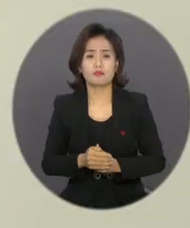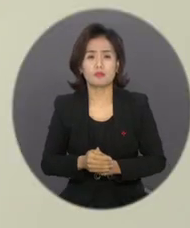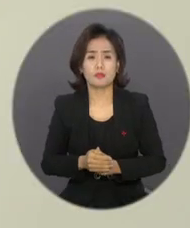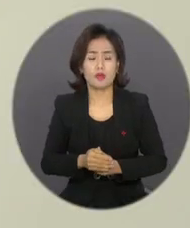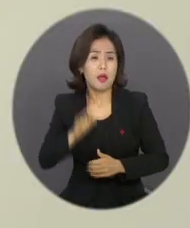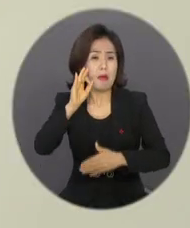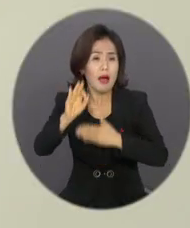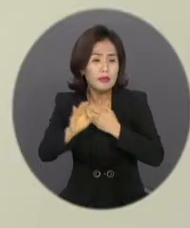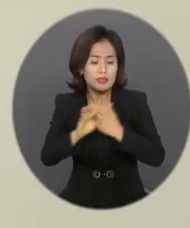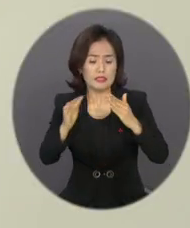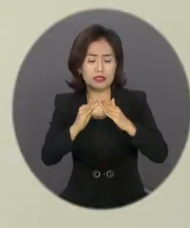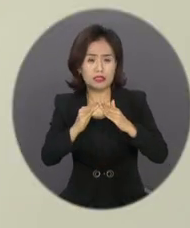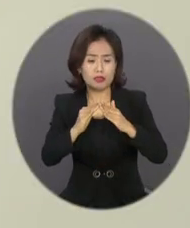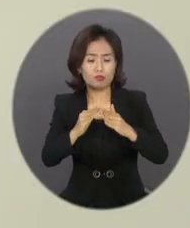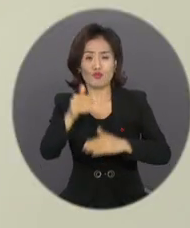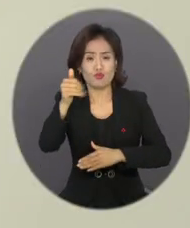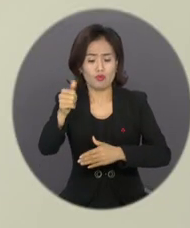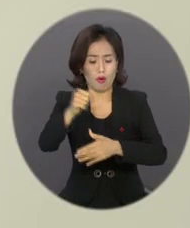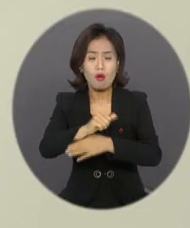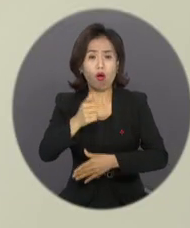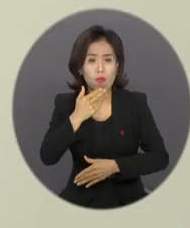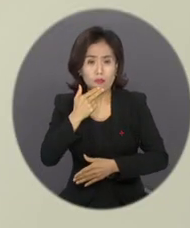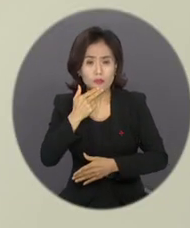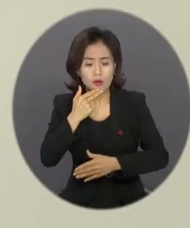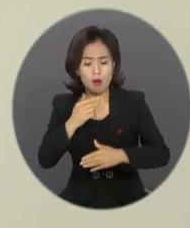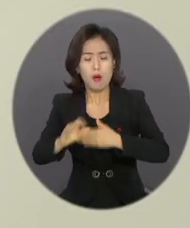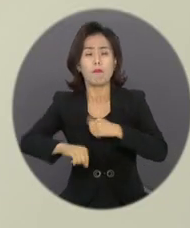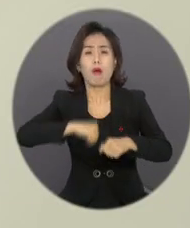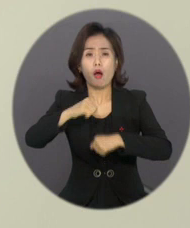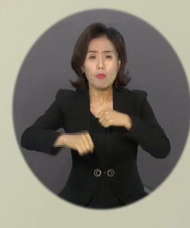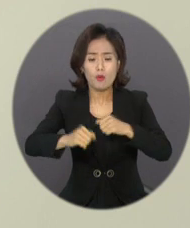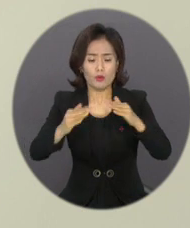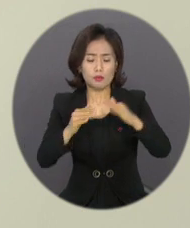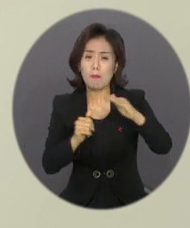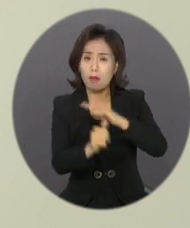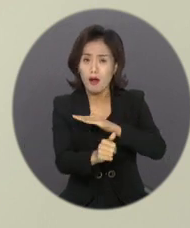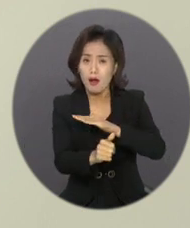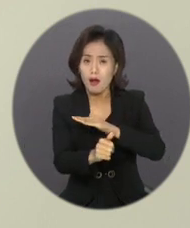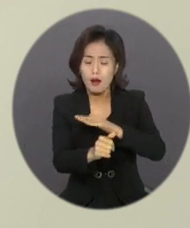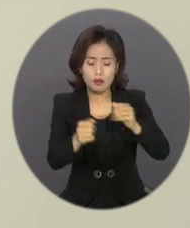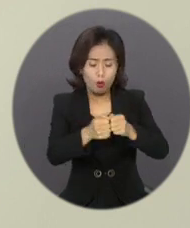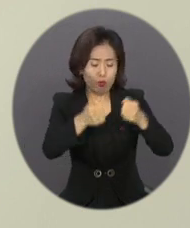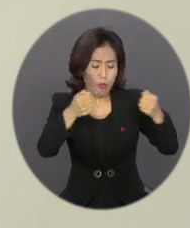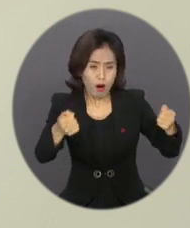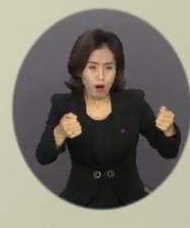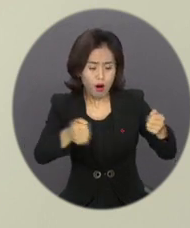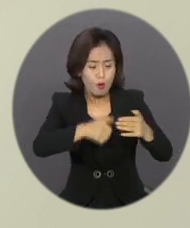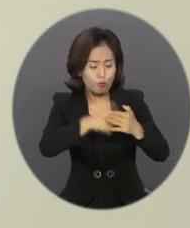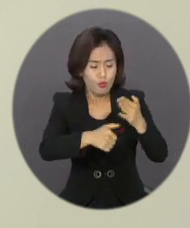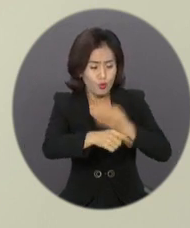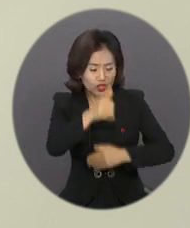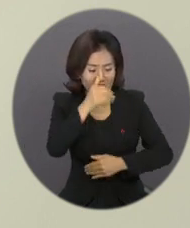만약에 집주인의 협조를 구하지 않고 방문자가 임의로 지구의 침입해서 참고문을 열어보고